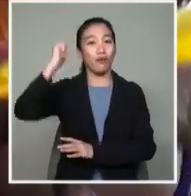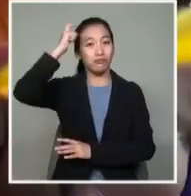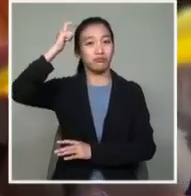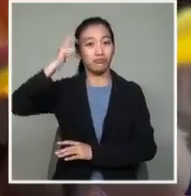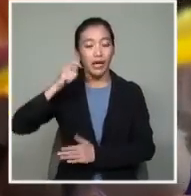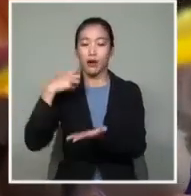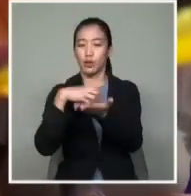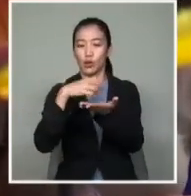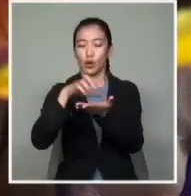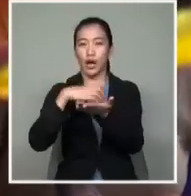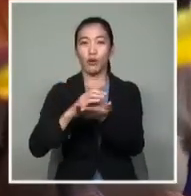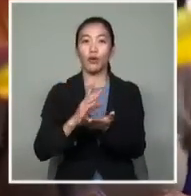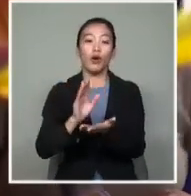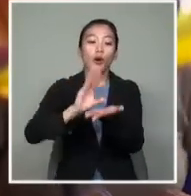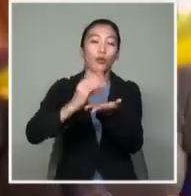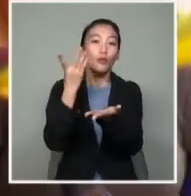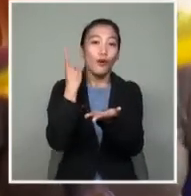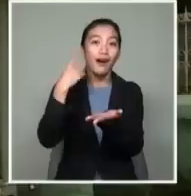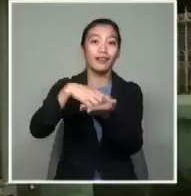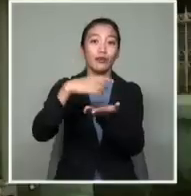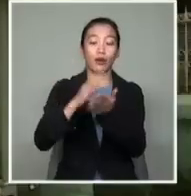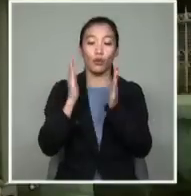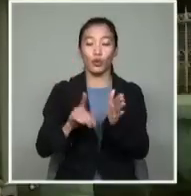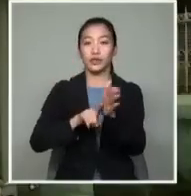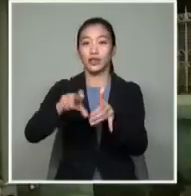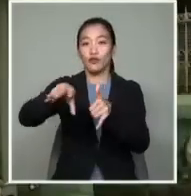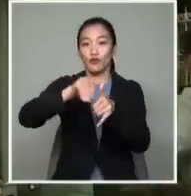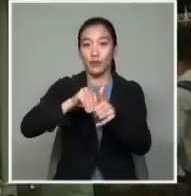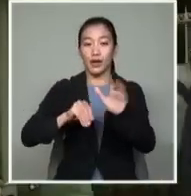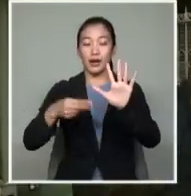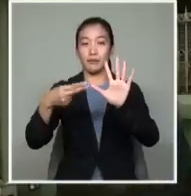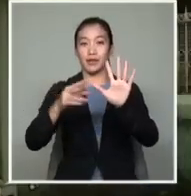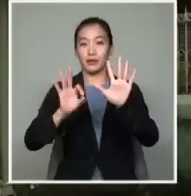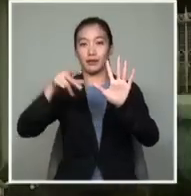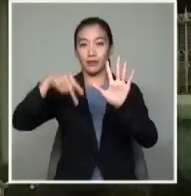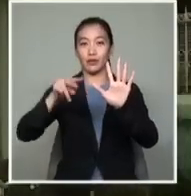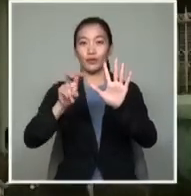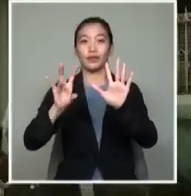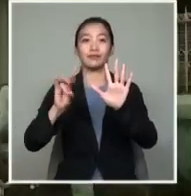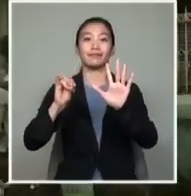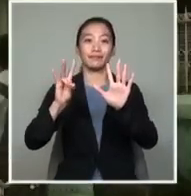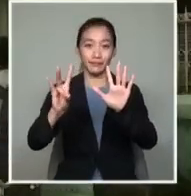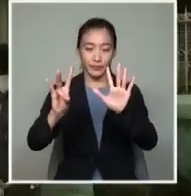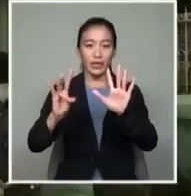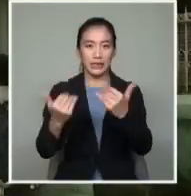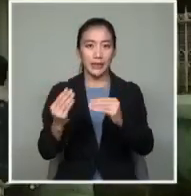ในเมียนมาข้อมูลเมื่อวานนี้ค่ะจำนวนผู้ติดเชื้ออยู่ที่ 59,277 คนเพิ่ม